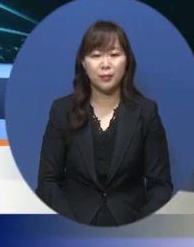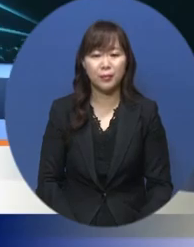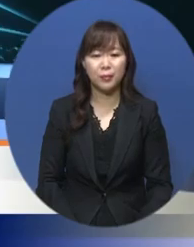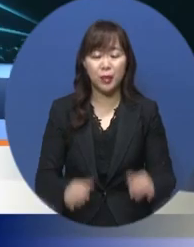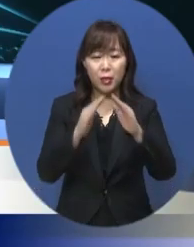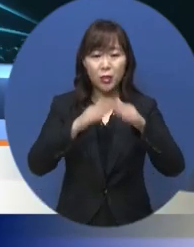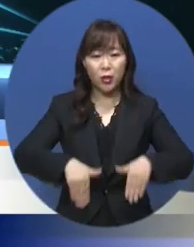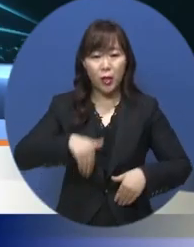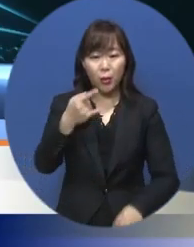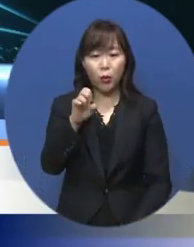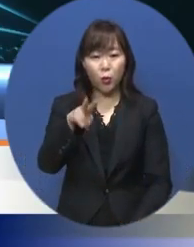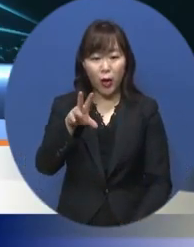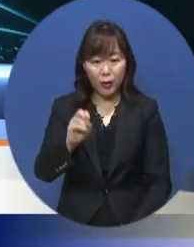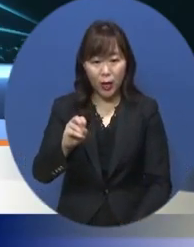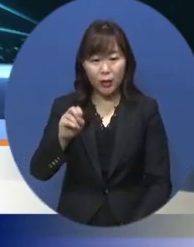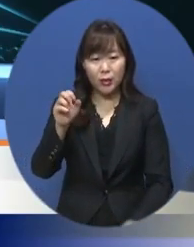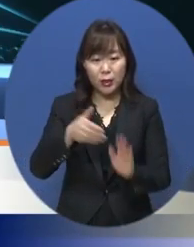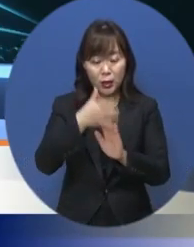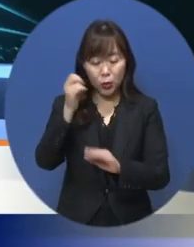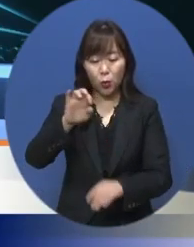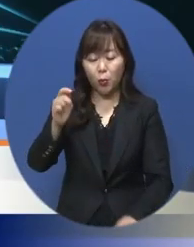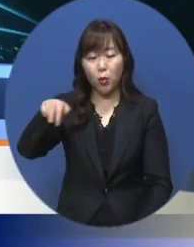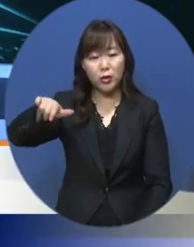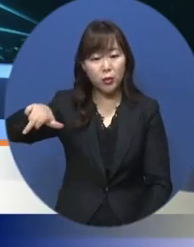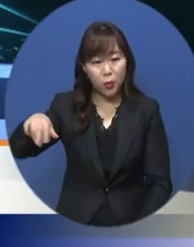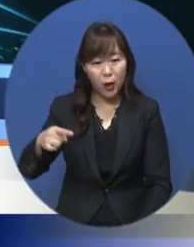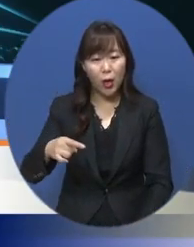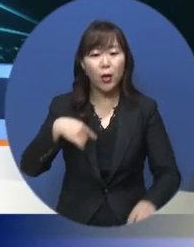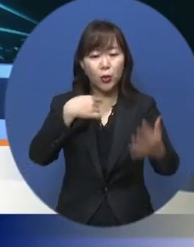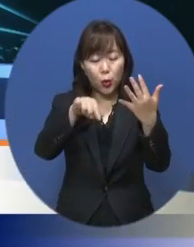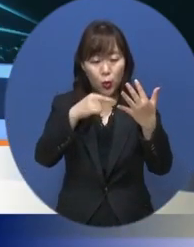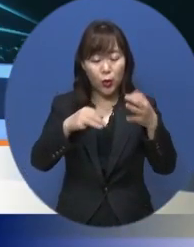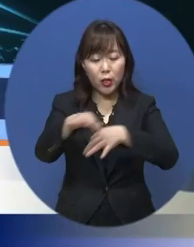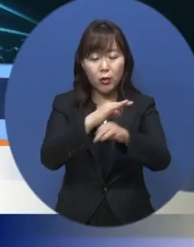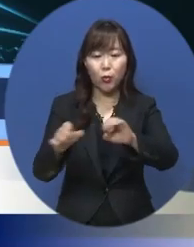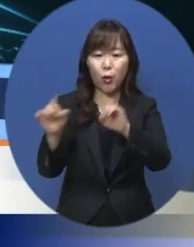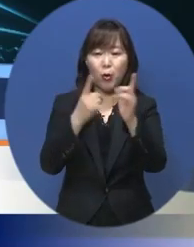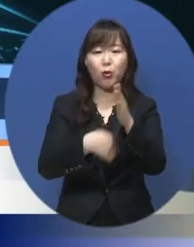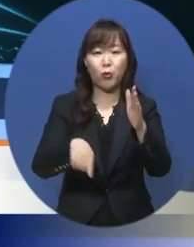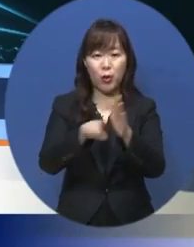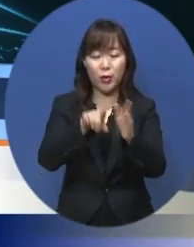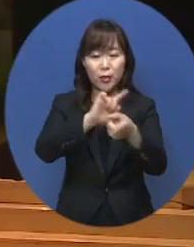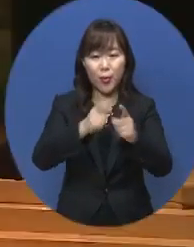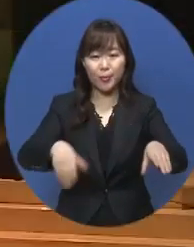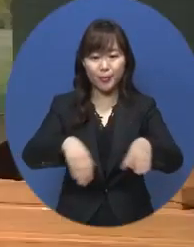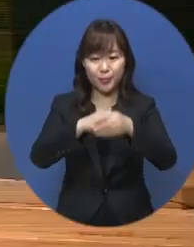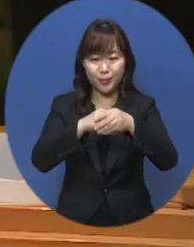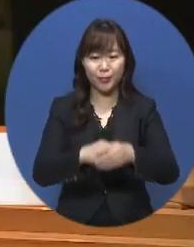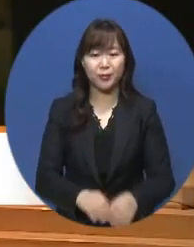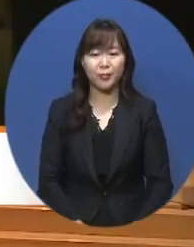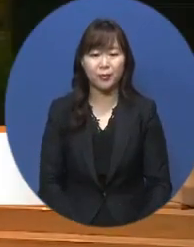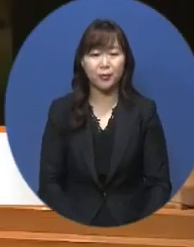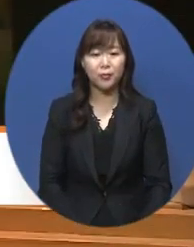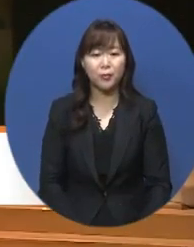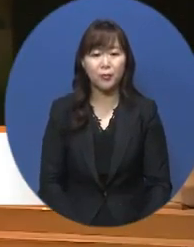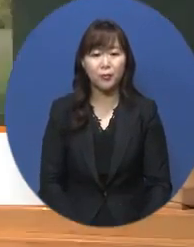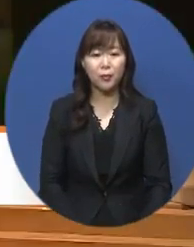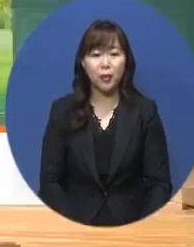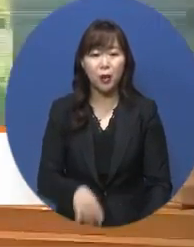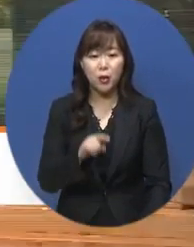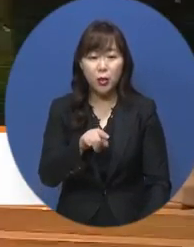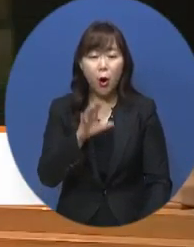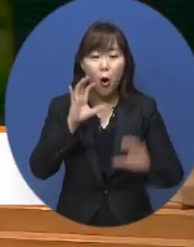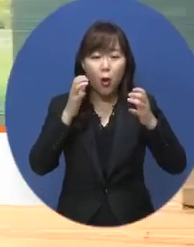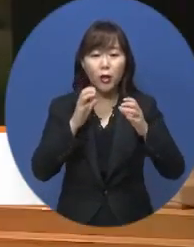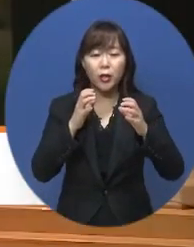전남 광양시 와 포스코가 교육과 경제 회복을 위해 손을 맞잡아 씁니다 광양시 와 포스코 광양